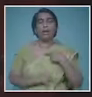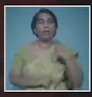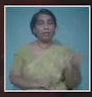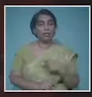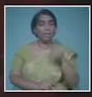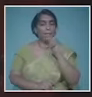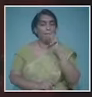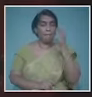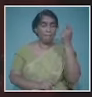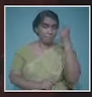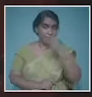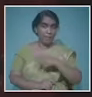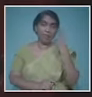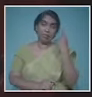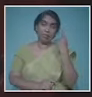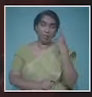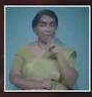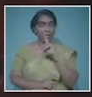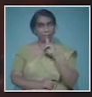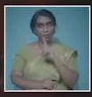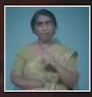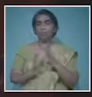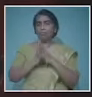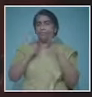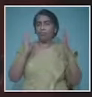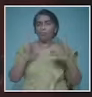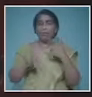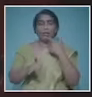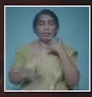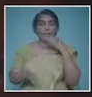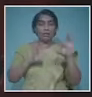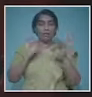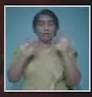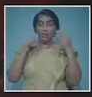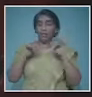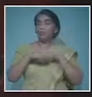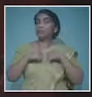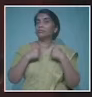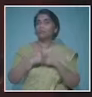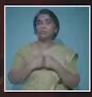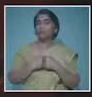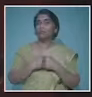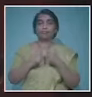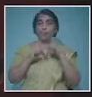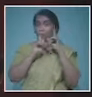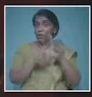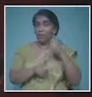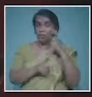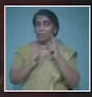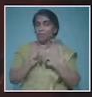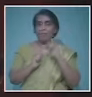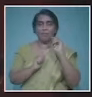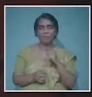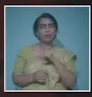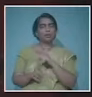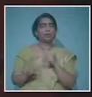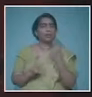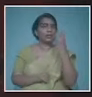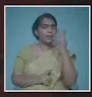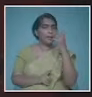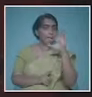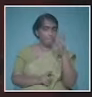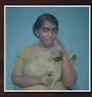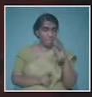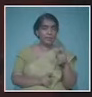වැටුප රුපියල් 1000 කරනවා කිව්වට බොහෝ වතු සමාගම්වල ඒක සිද්ධ වෙන්නේ නැහැ. එතකොට